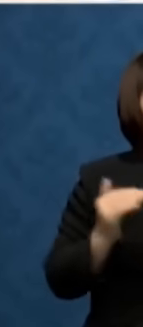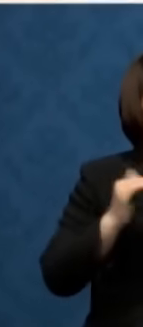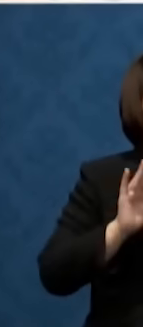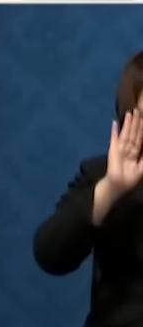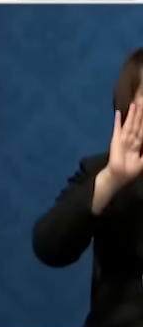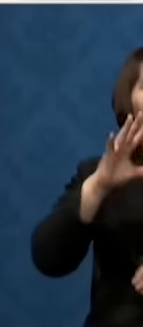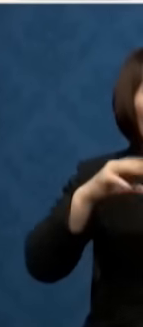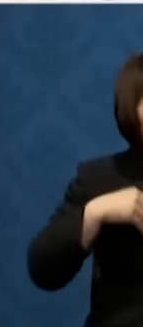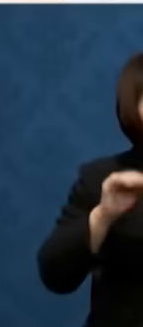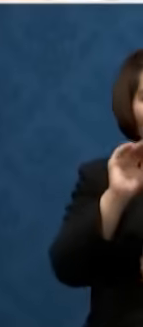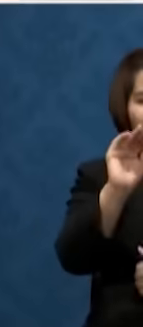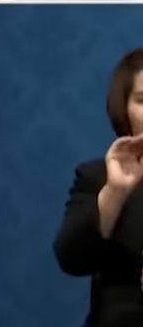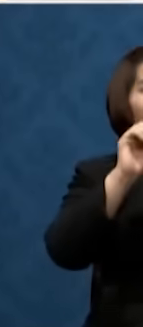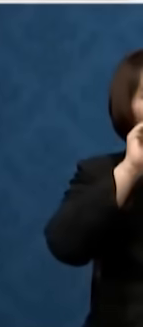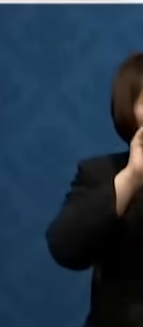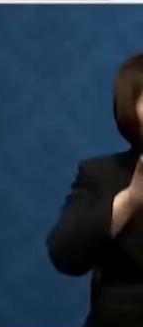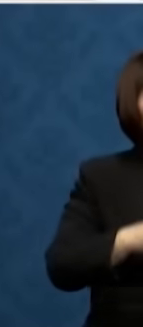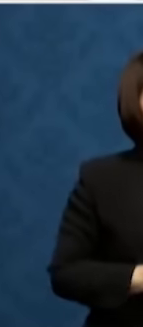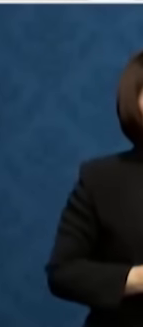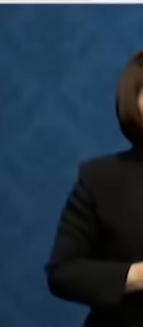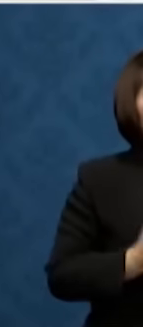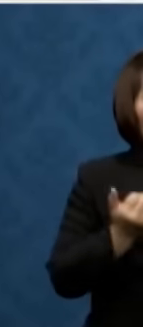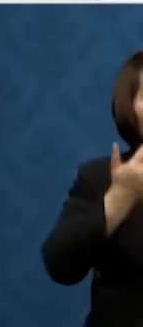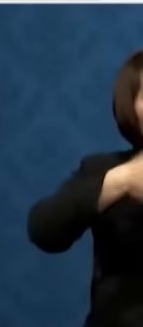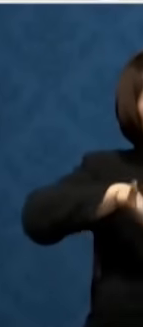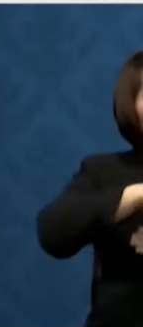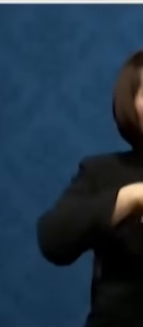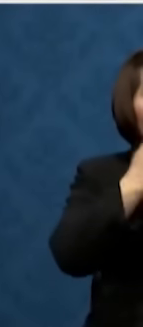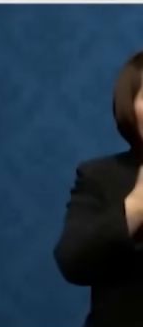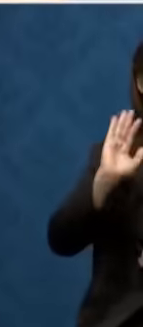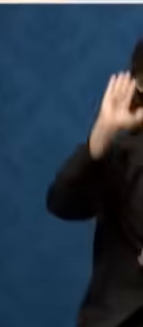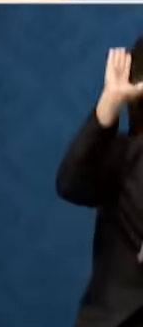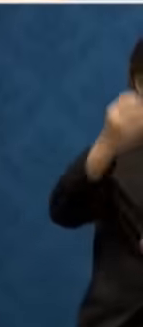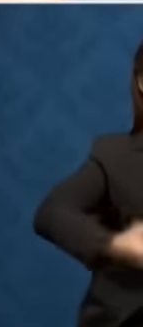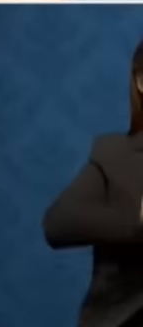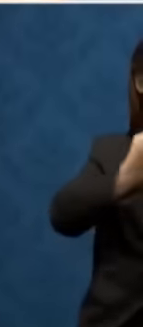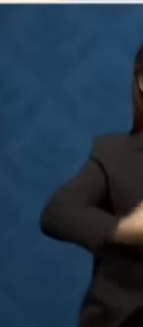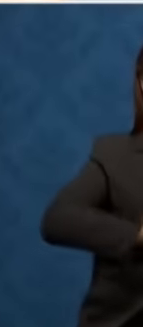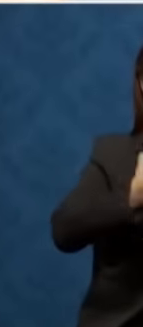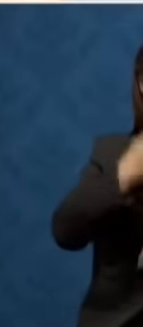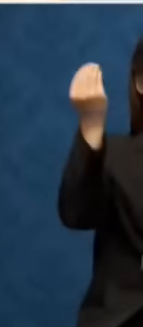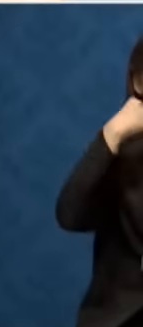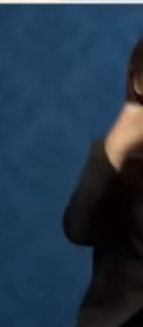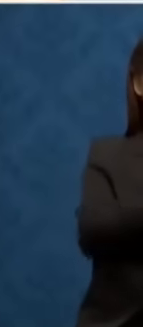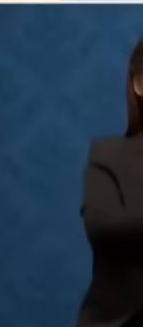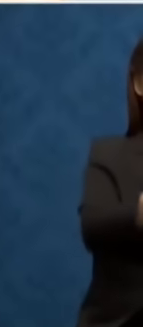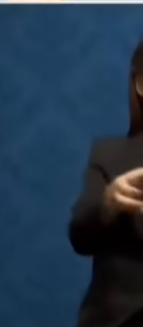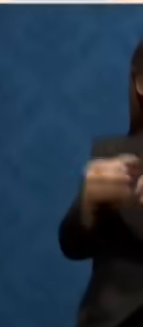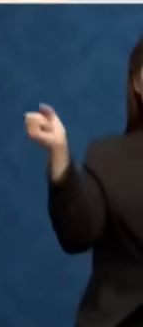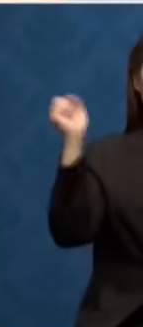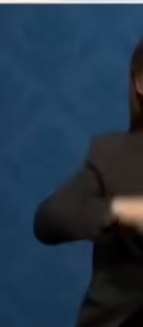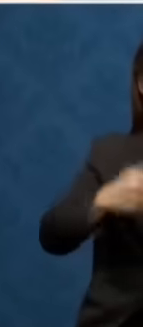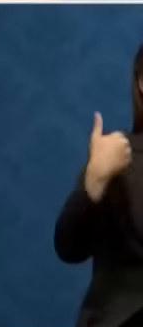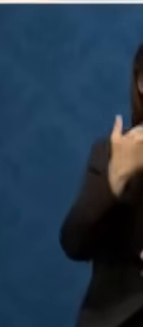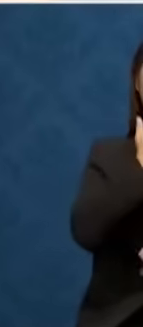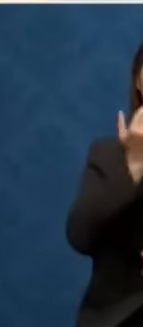ล้วก็ท้วงติงท่านประธานว่าเรากำลังทำผิดข้อบังคับอย่างไรทุกพรรคการเมืองที่ลงมติไม่เห็นช